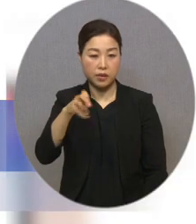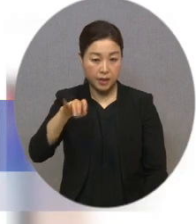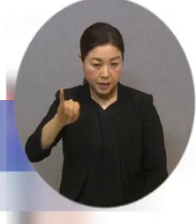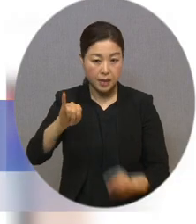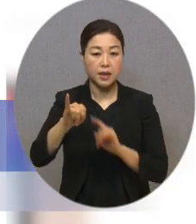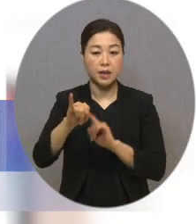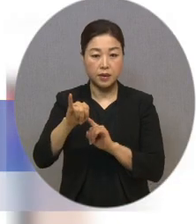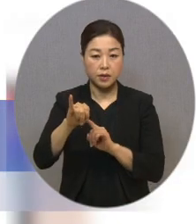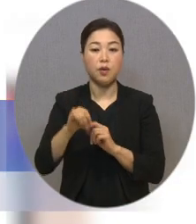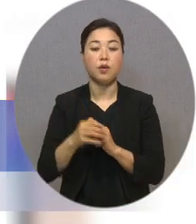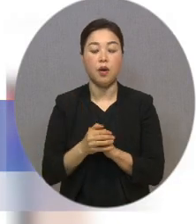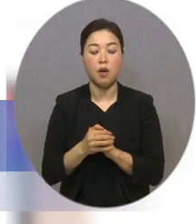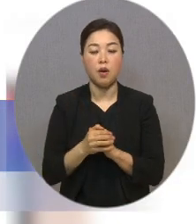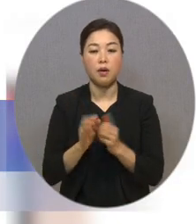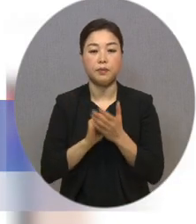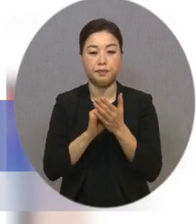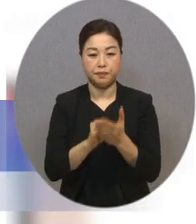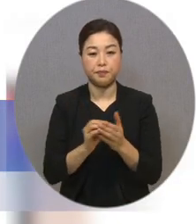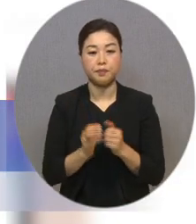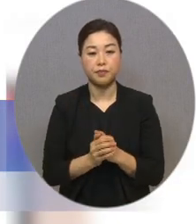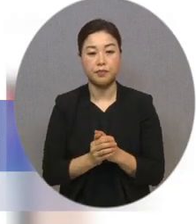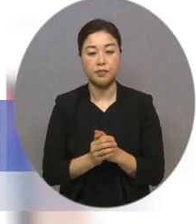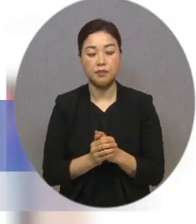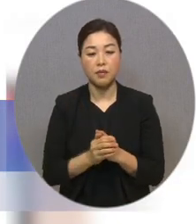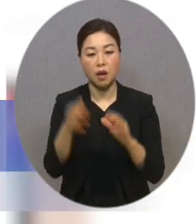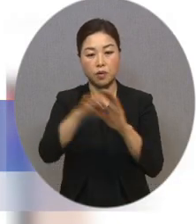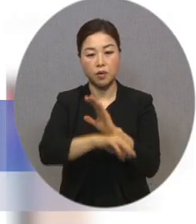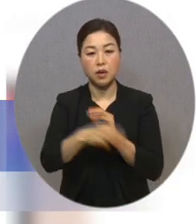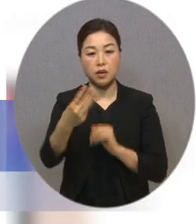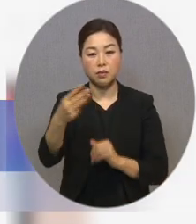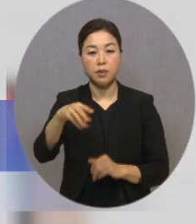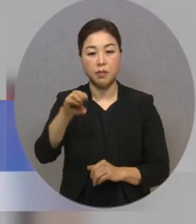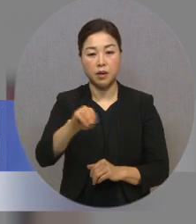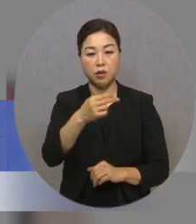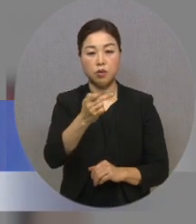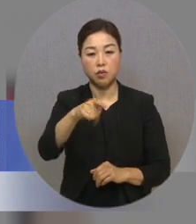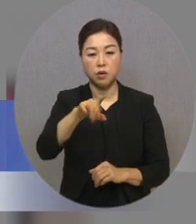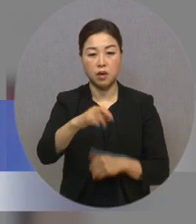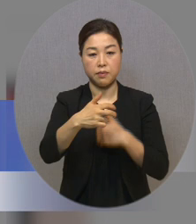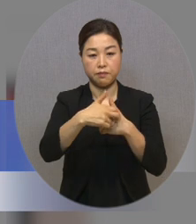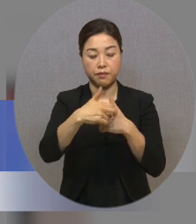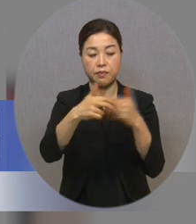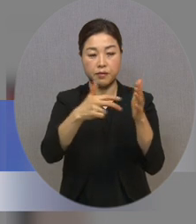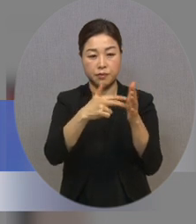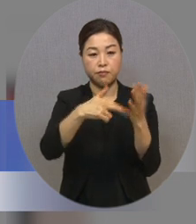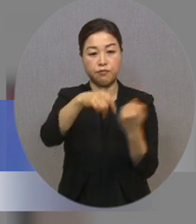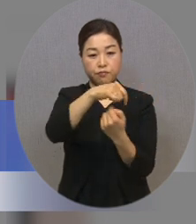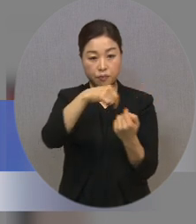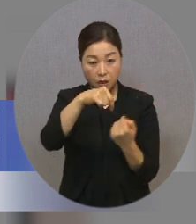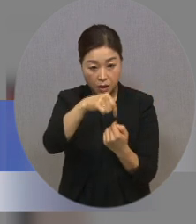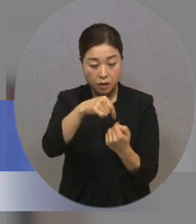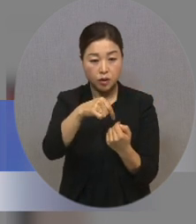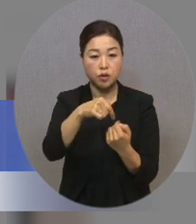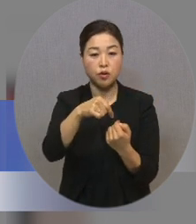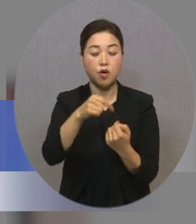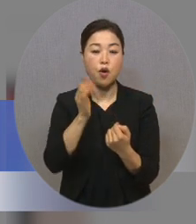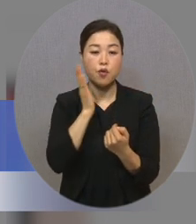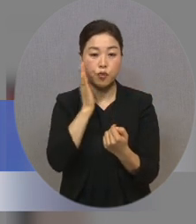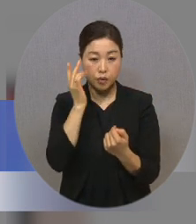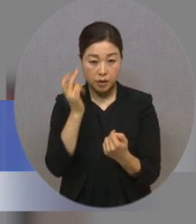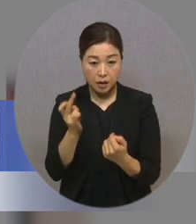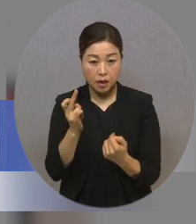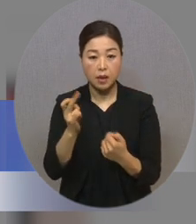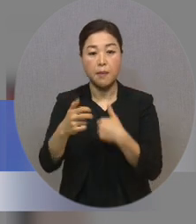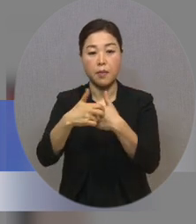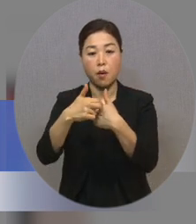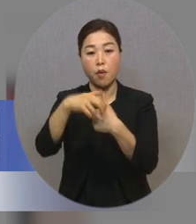가입했습니다. 이날 기부한 성금 3천만 원은 동강의료재단이 운영하는 울산동강병원을 통해 의료 취약계층의